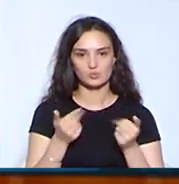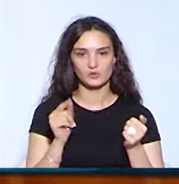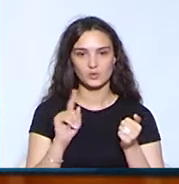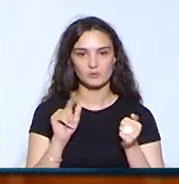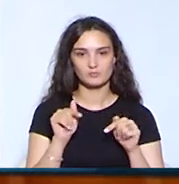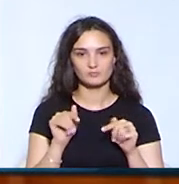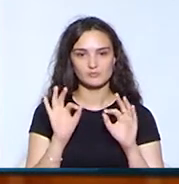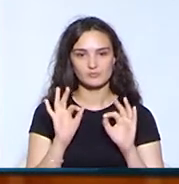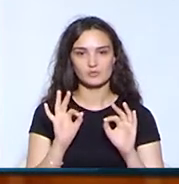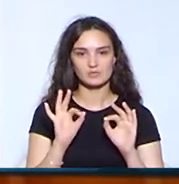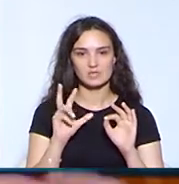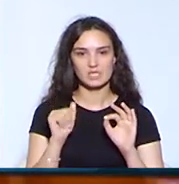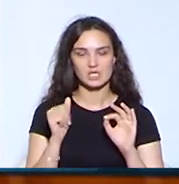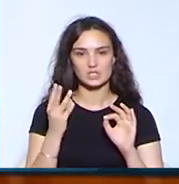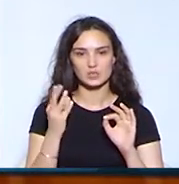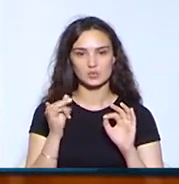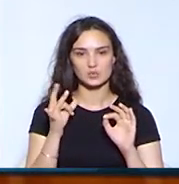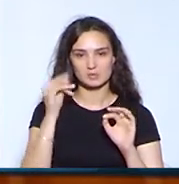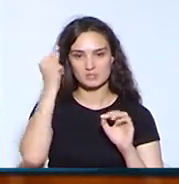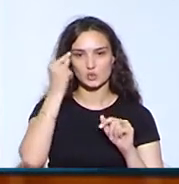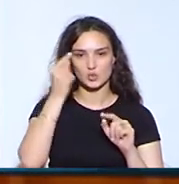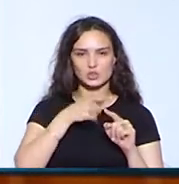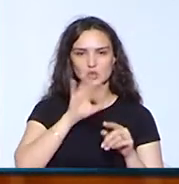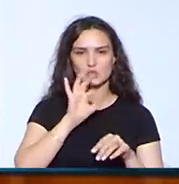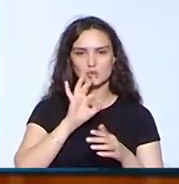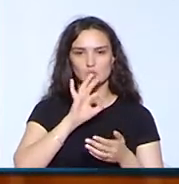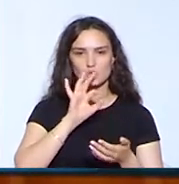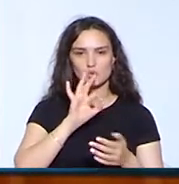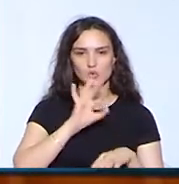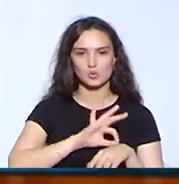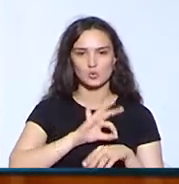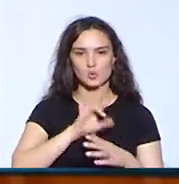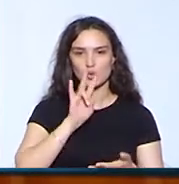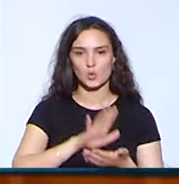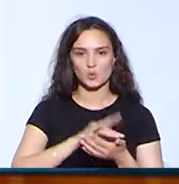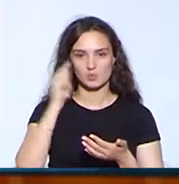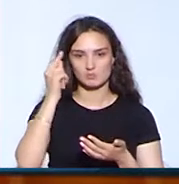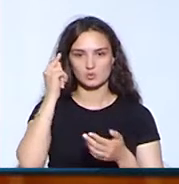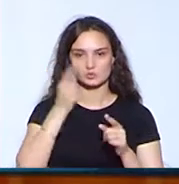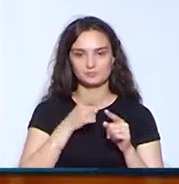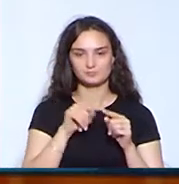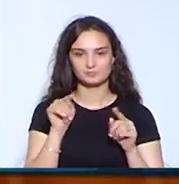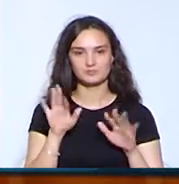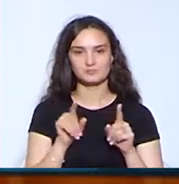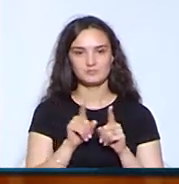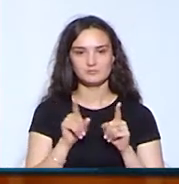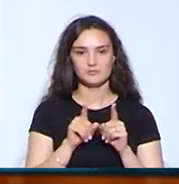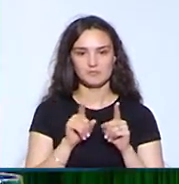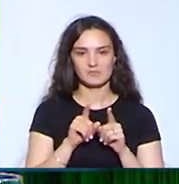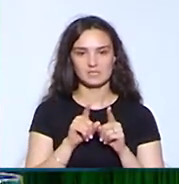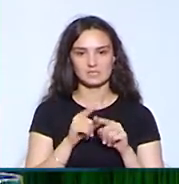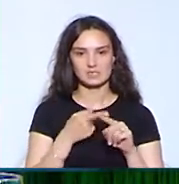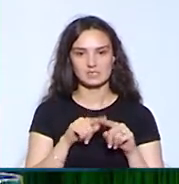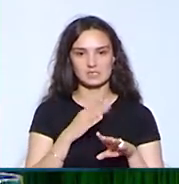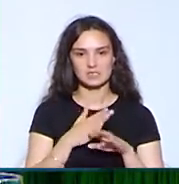რომ სწორედ ჰაშური ფსიქოზი, რომელიც გადადის ქრონიკულ ფსიქოზურ მდგომარეობაში, ძირითადად მაინც ეს